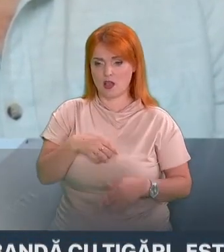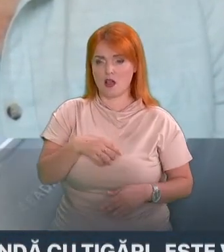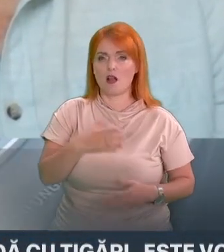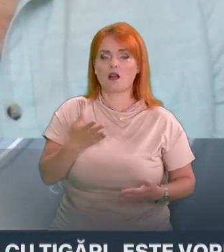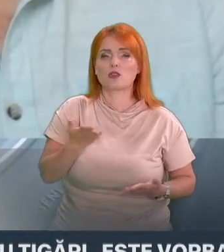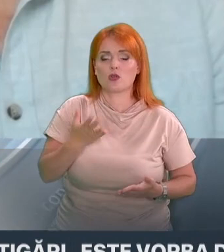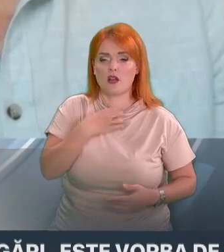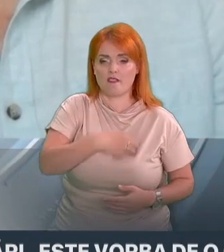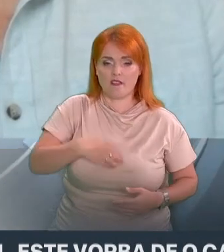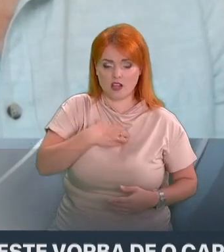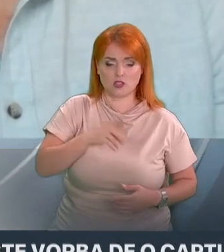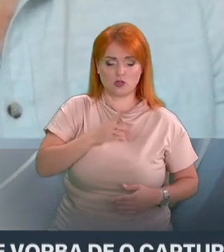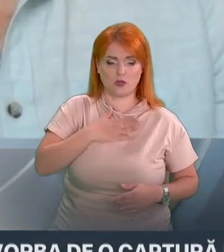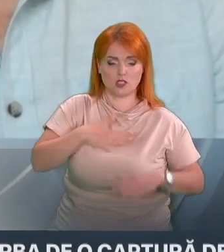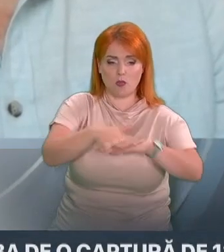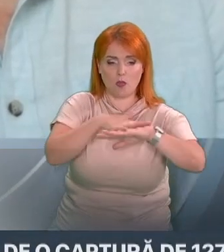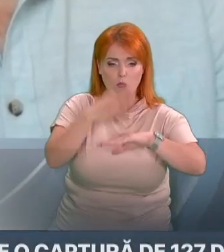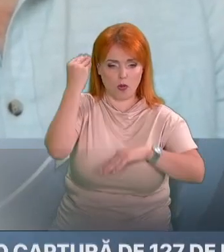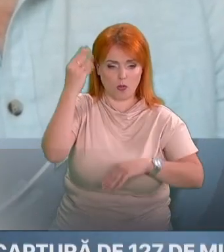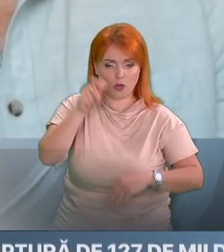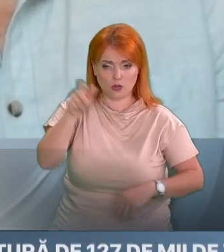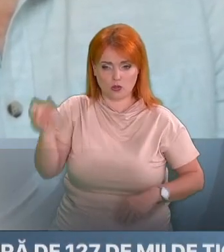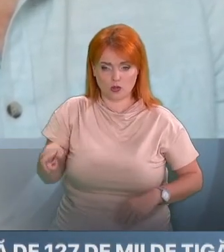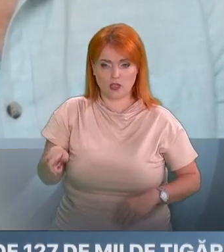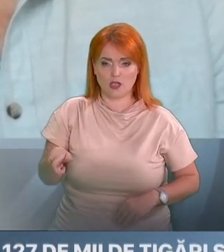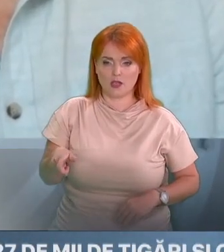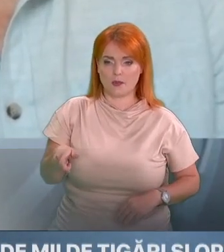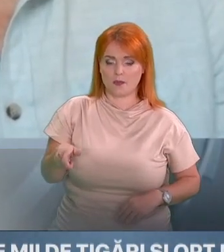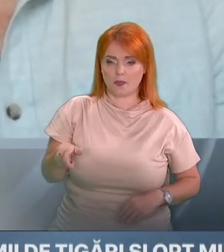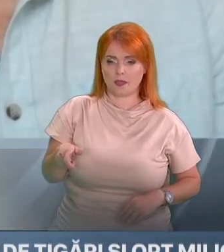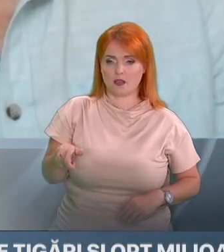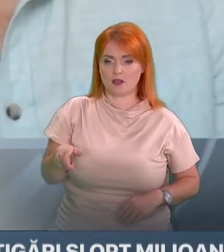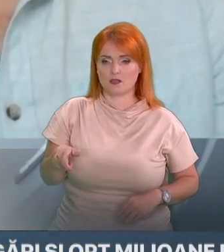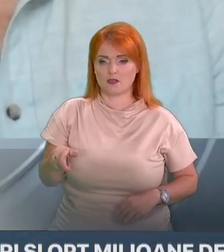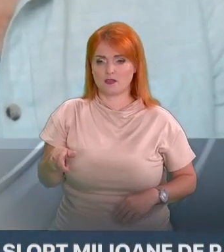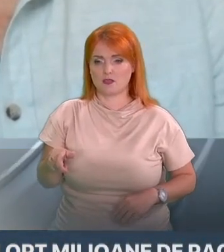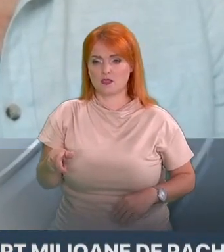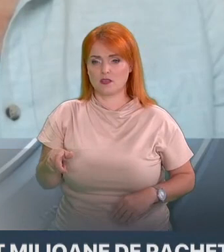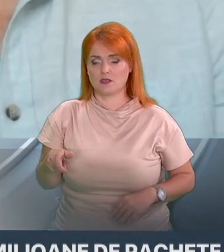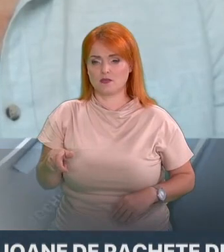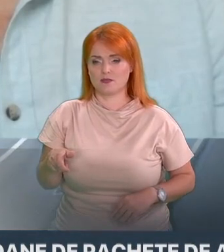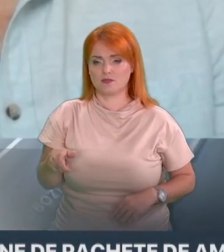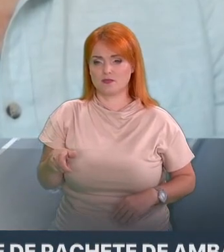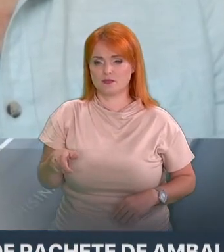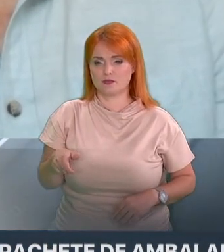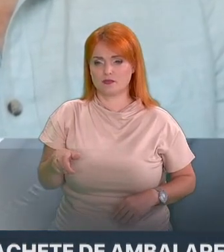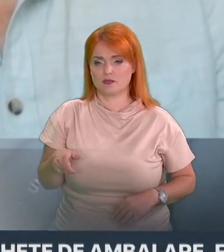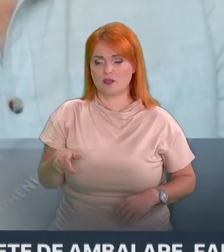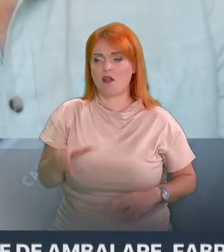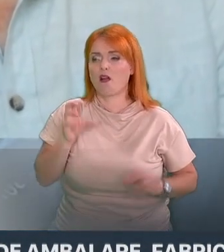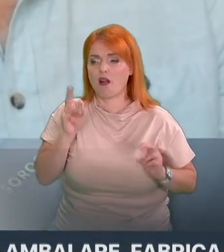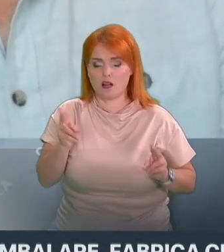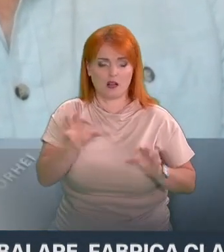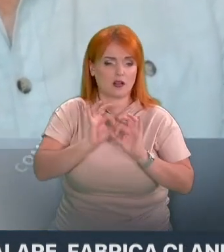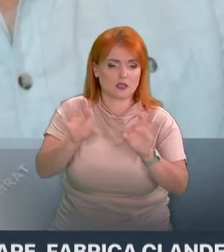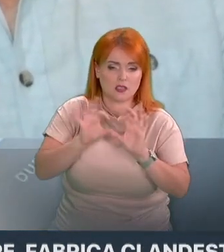ca poporul nostru să fie implementată acea memorie colectivă a adevărului istoric care a